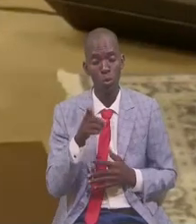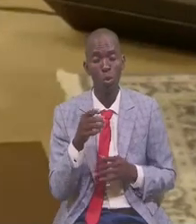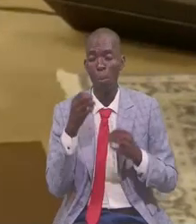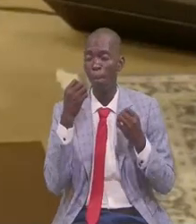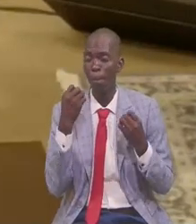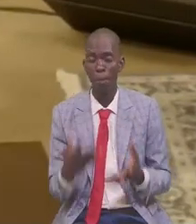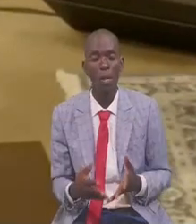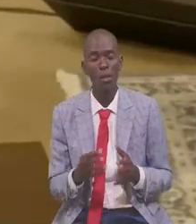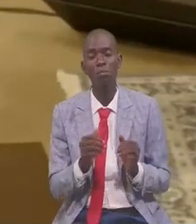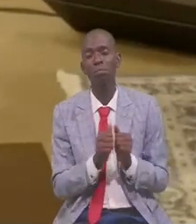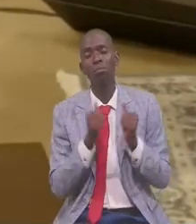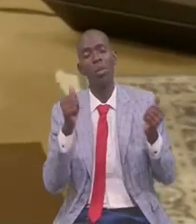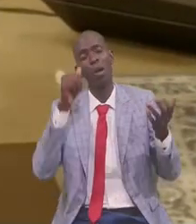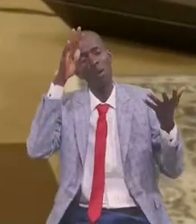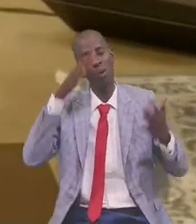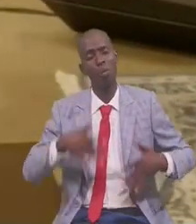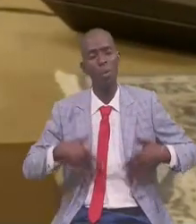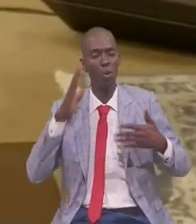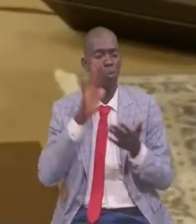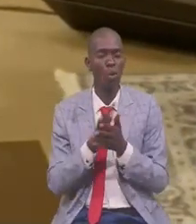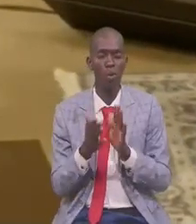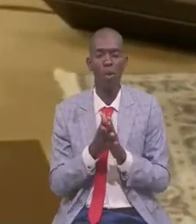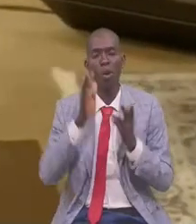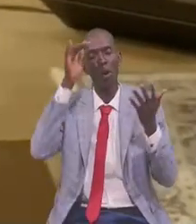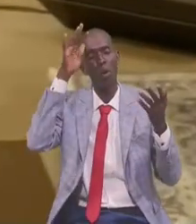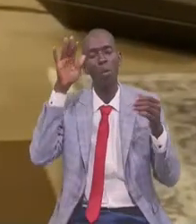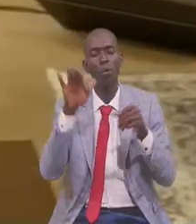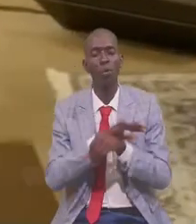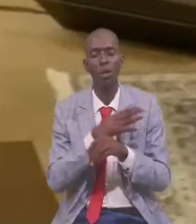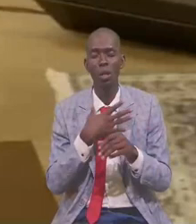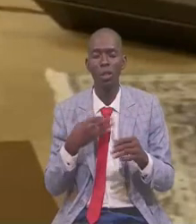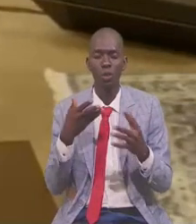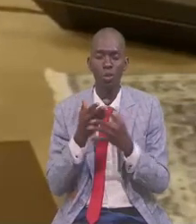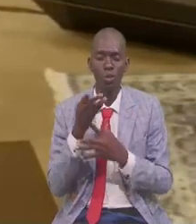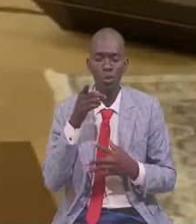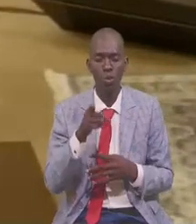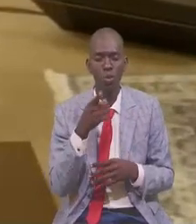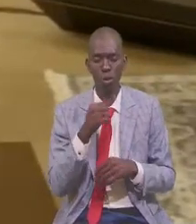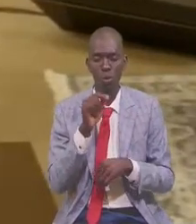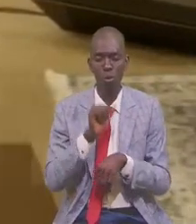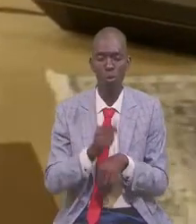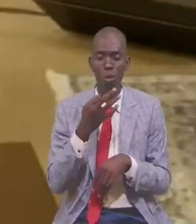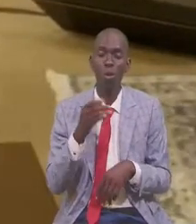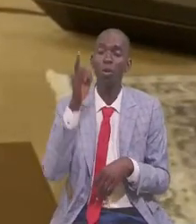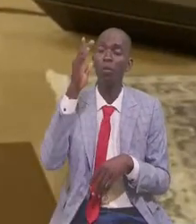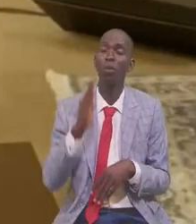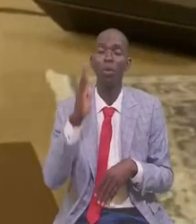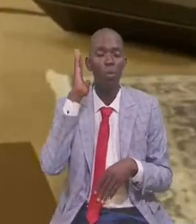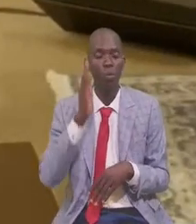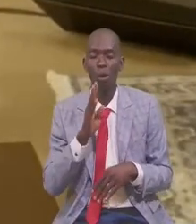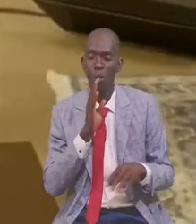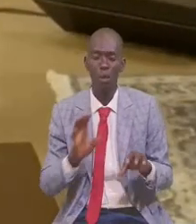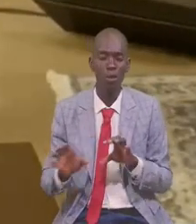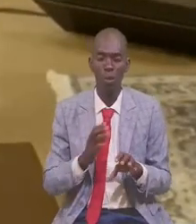vies désespérées seront remplies d'espoir. À travers toi, l'œuvre de Dieu sera accomplie